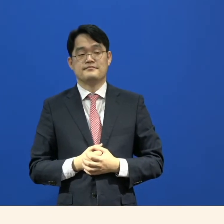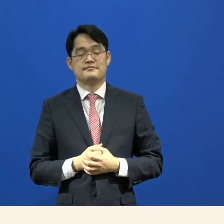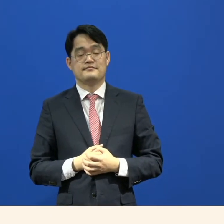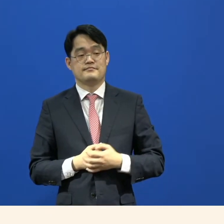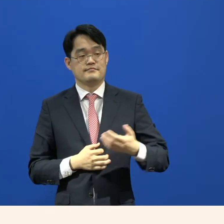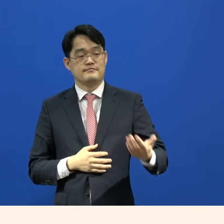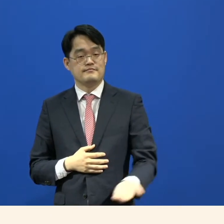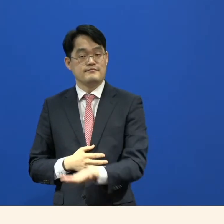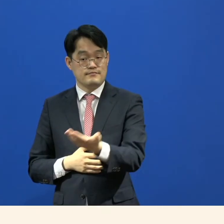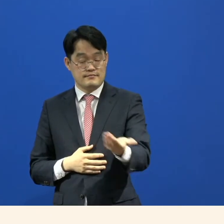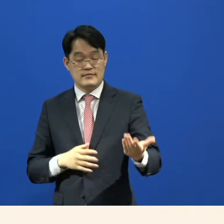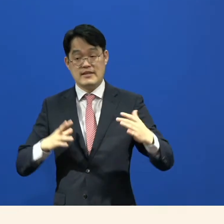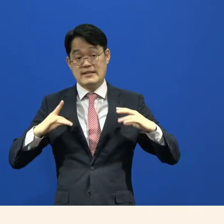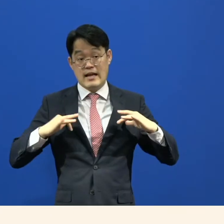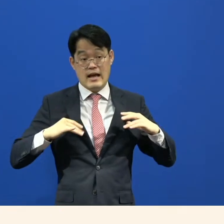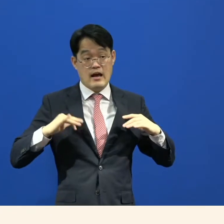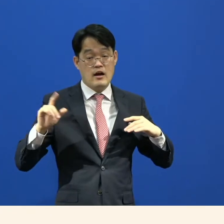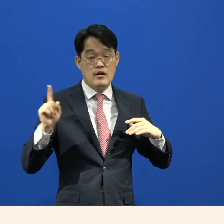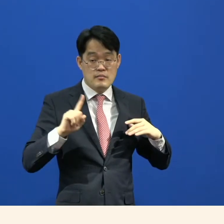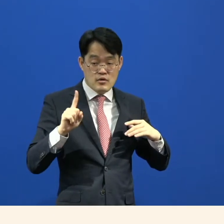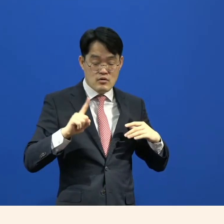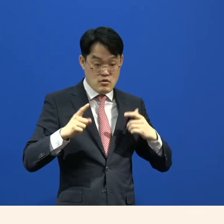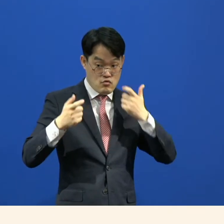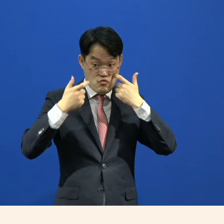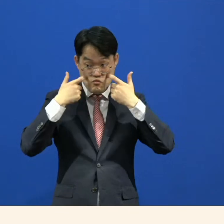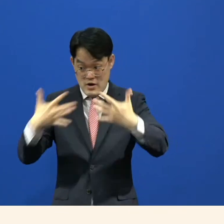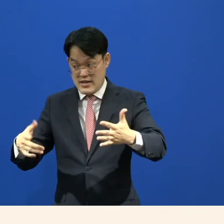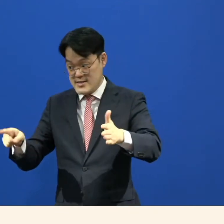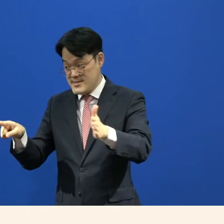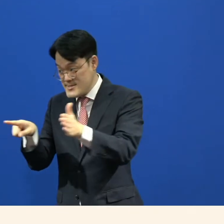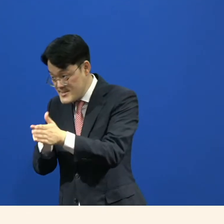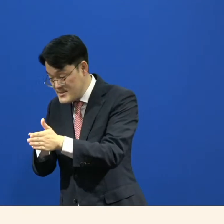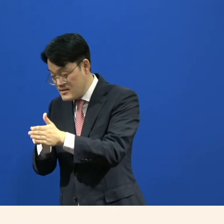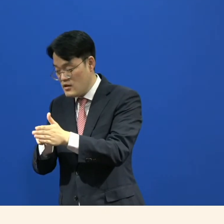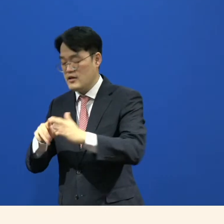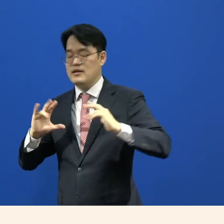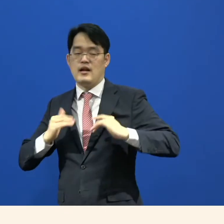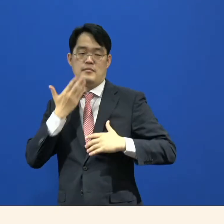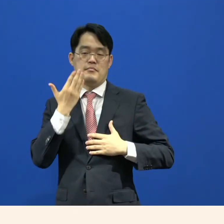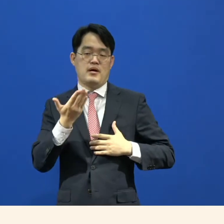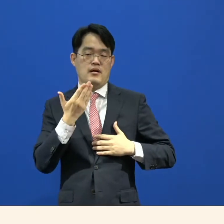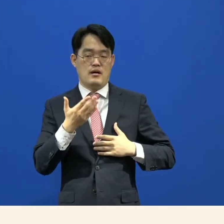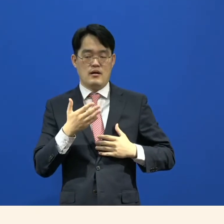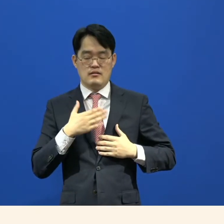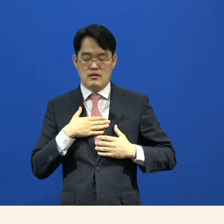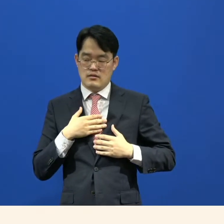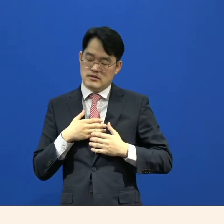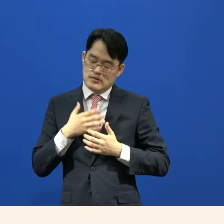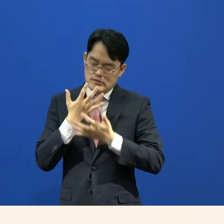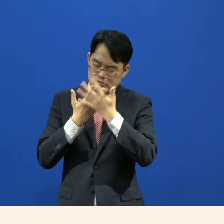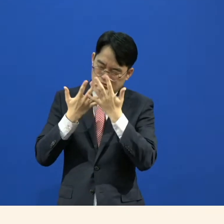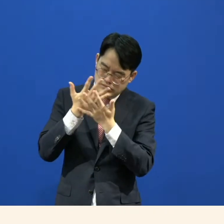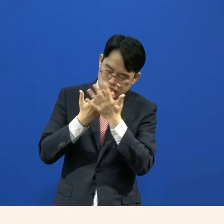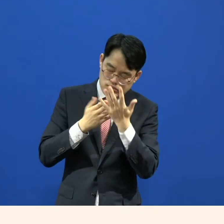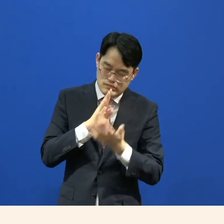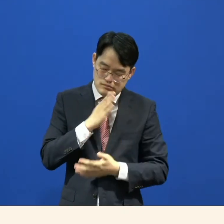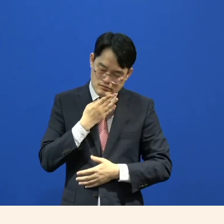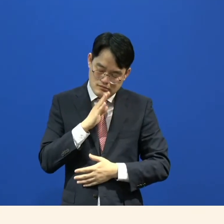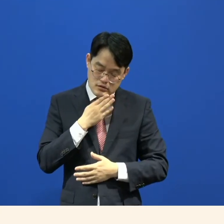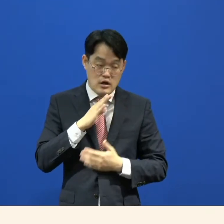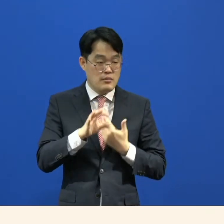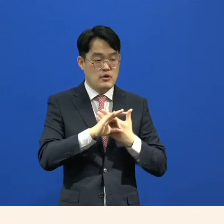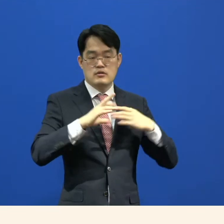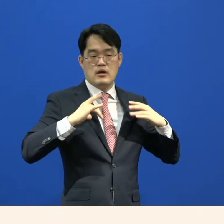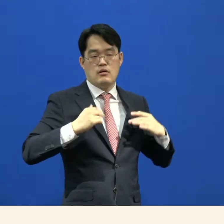여러분, 이 자랑이라고 하는 것은 확신에서 나오는 것입니다. 확신을 해야 자랑할 수 있습니다. 자신도 흔들리는데 누구에게 자랑하겠습니까? 확신을